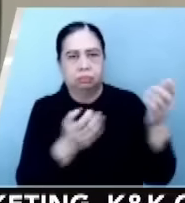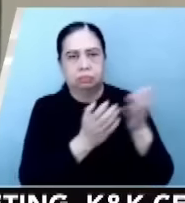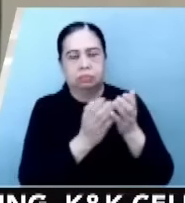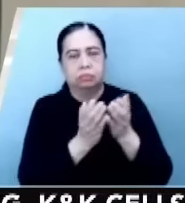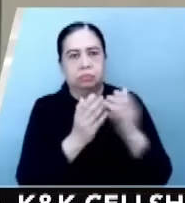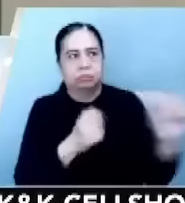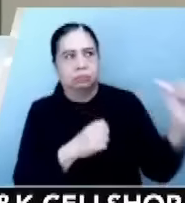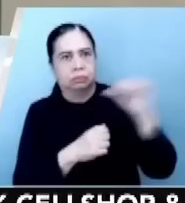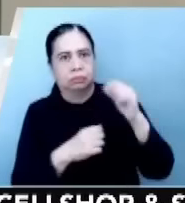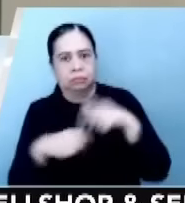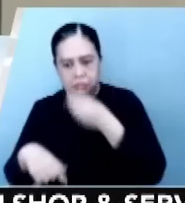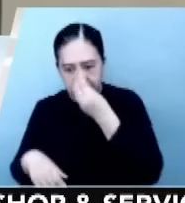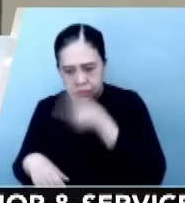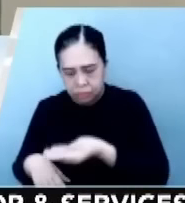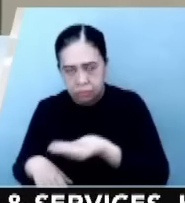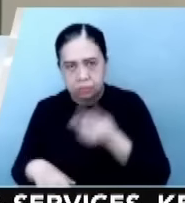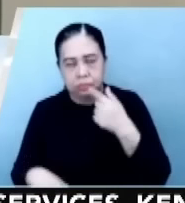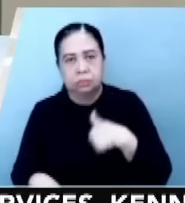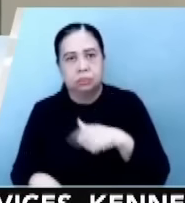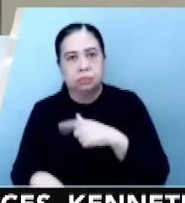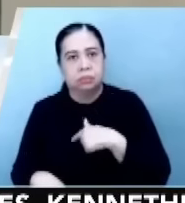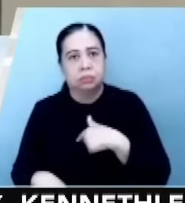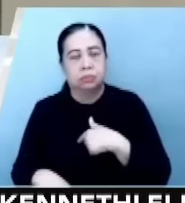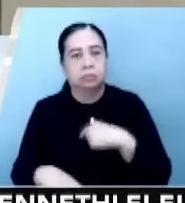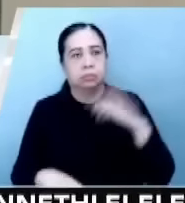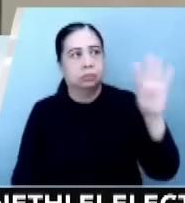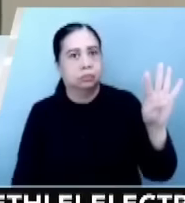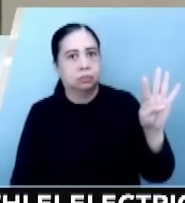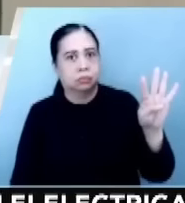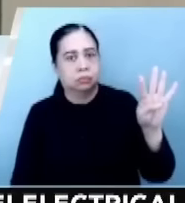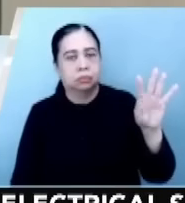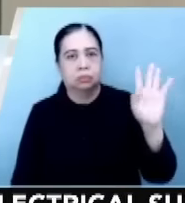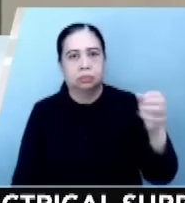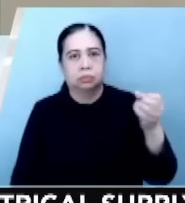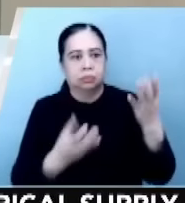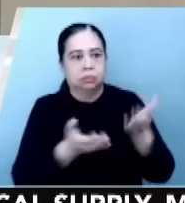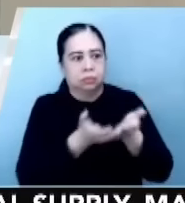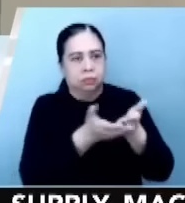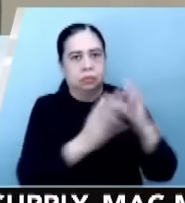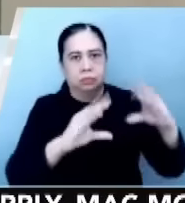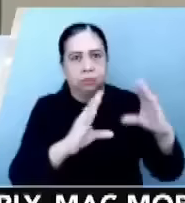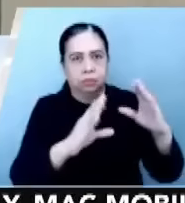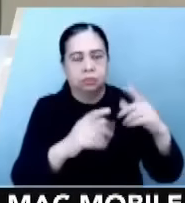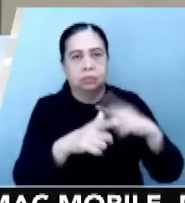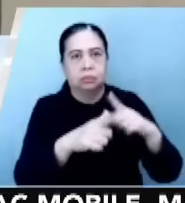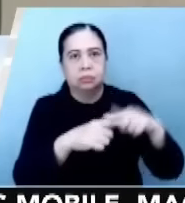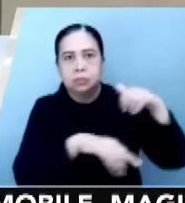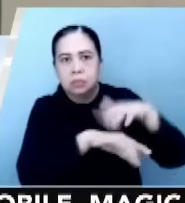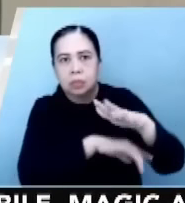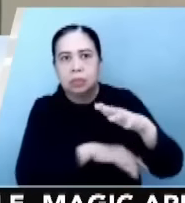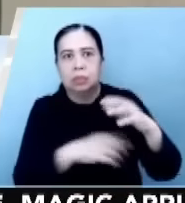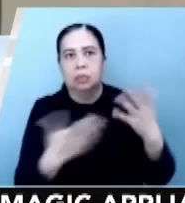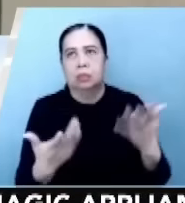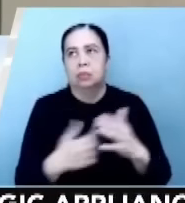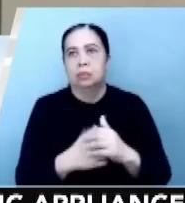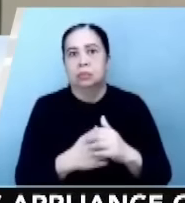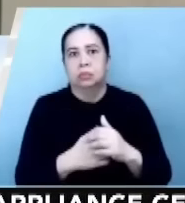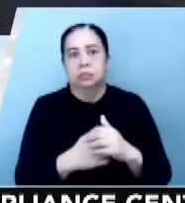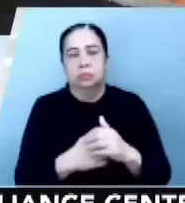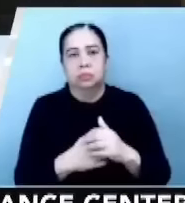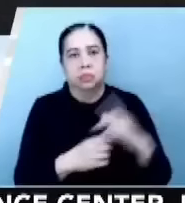naman pati yung Coast Guard nila, marami silang rubber boat. At nagpadala na rin sila ng